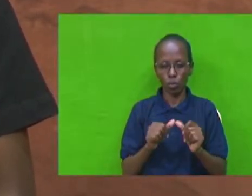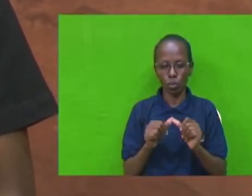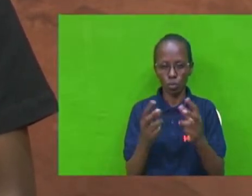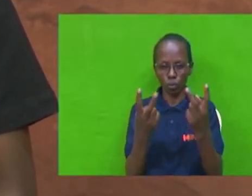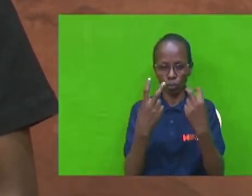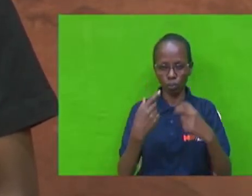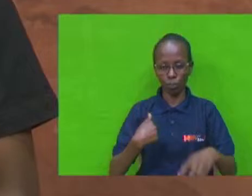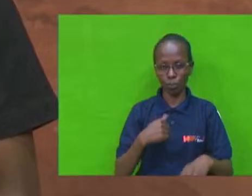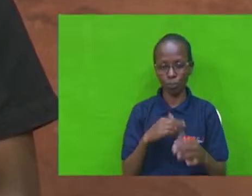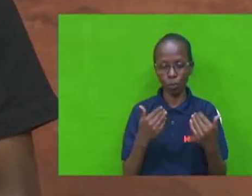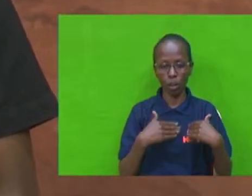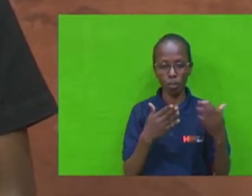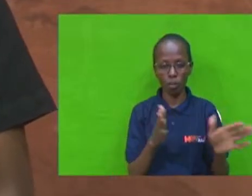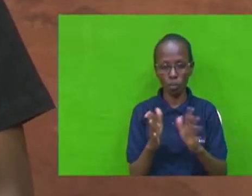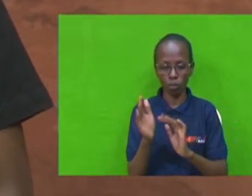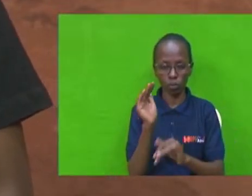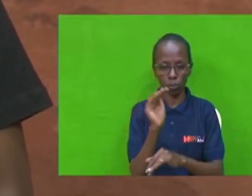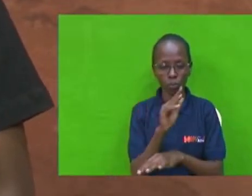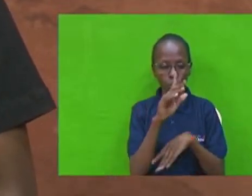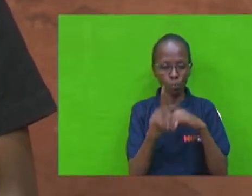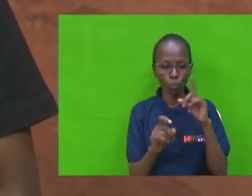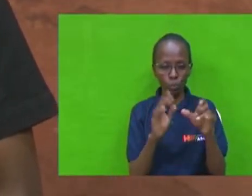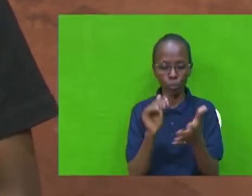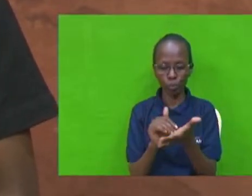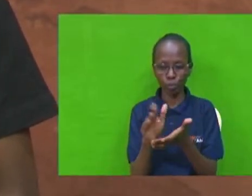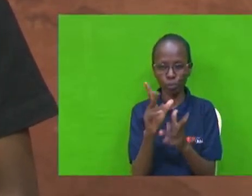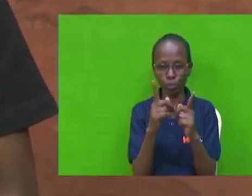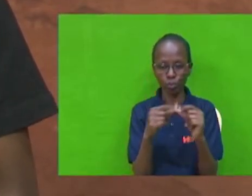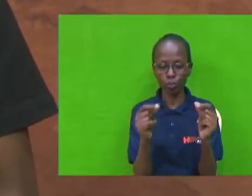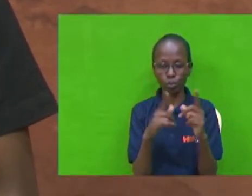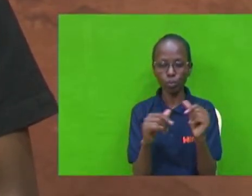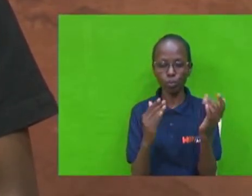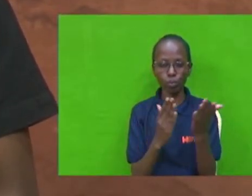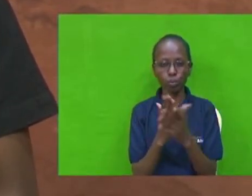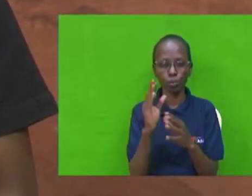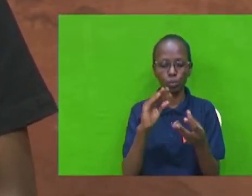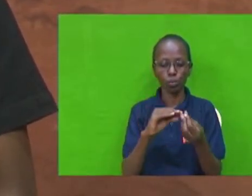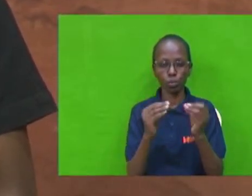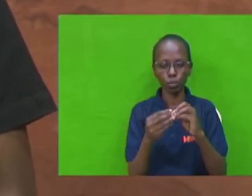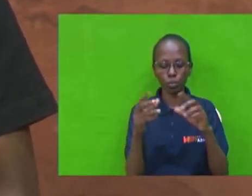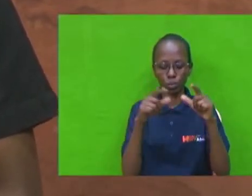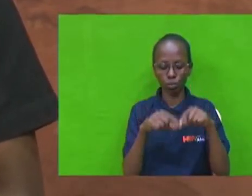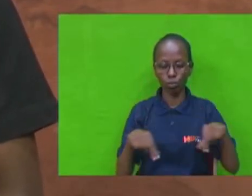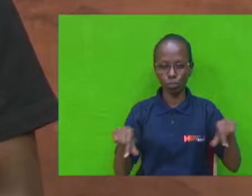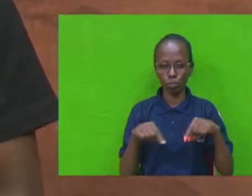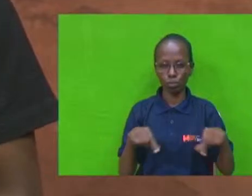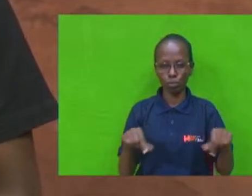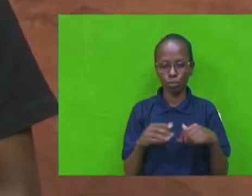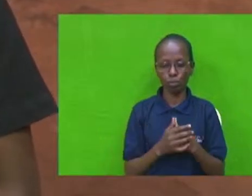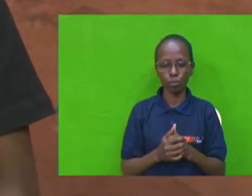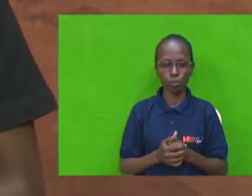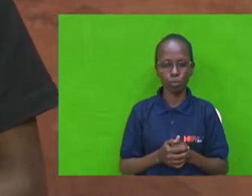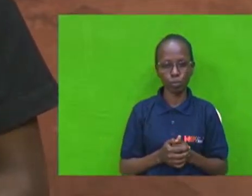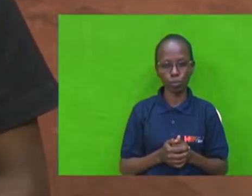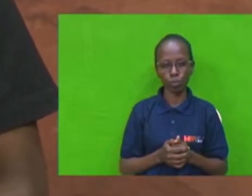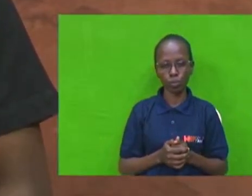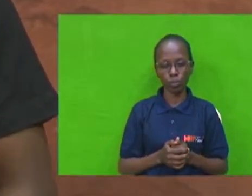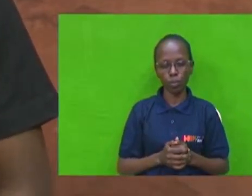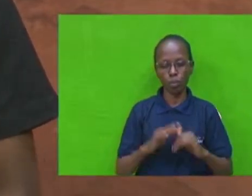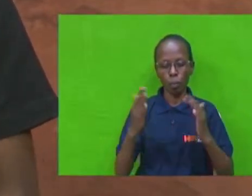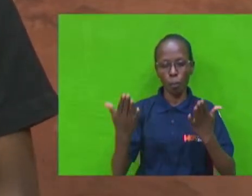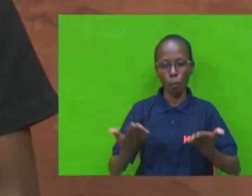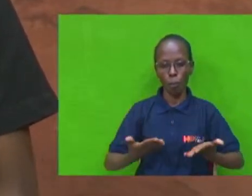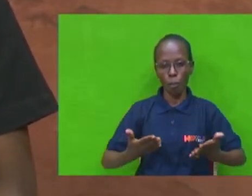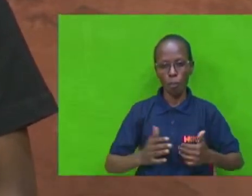pia ya kuuliza swali na kutuma ujumbe kupitia nambari unazozitazama kupitia kwa runinga yetu hapa. Karibu